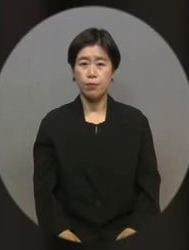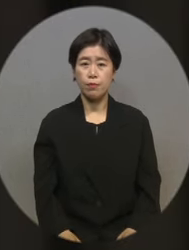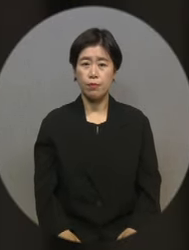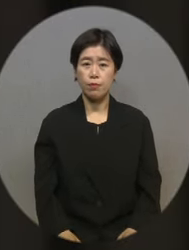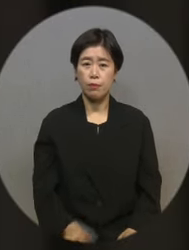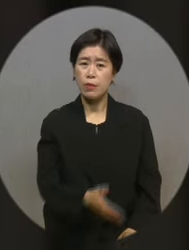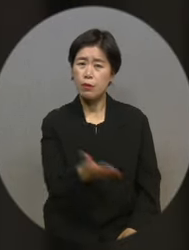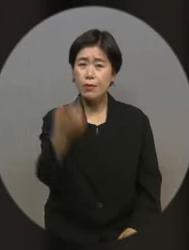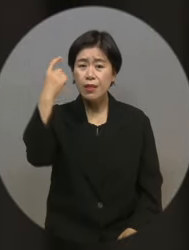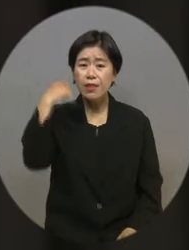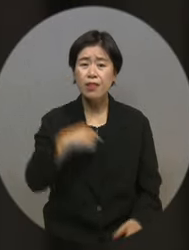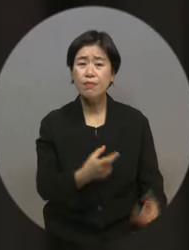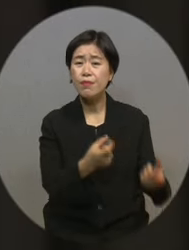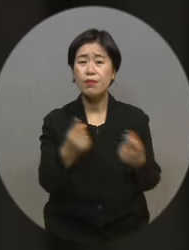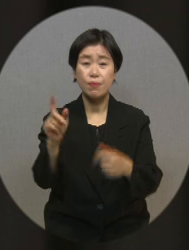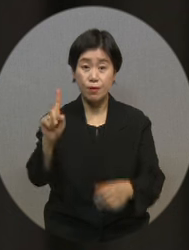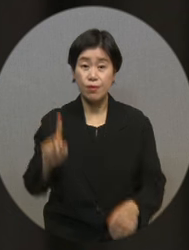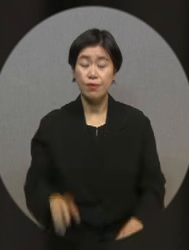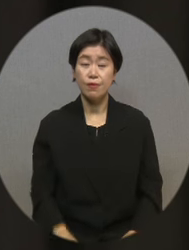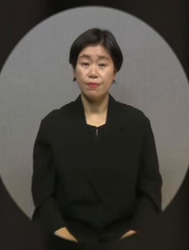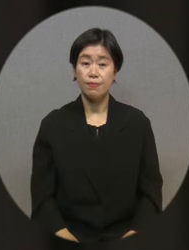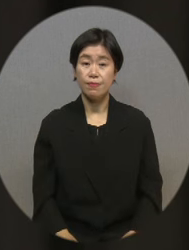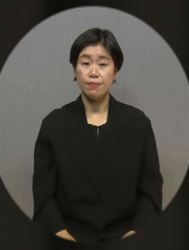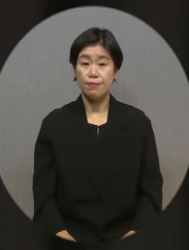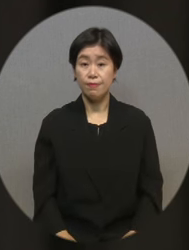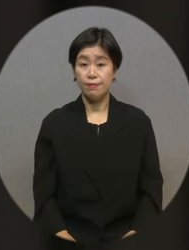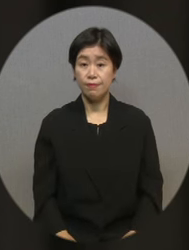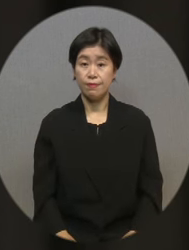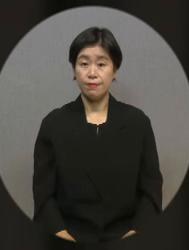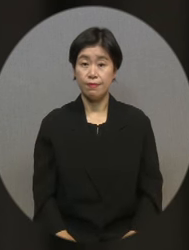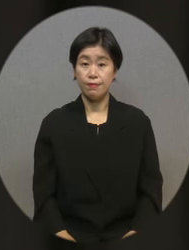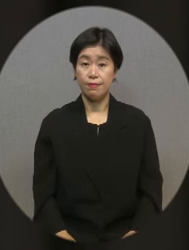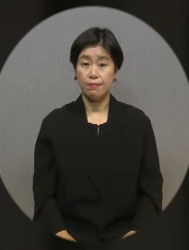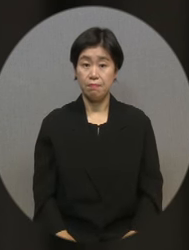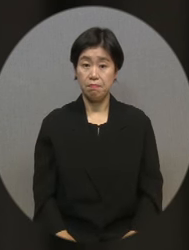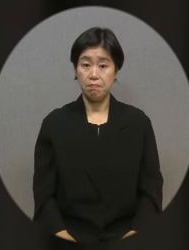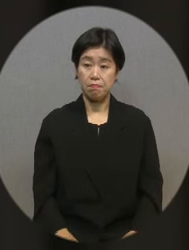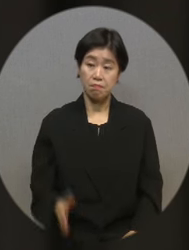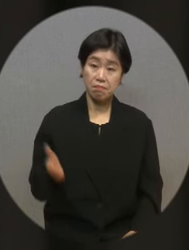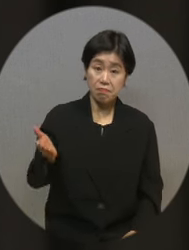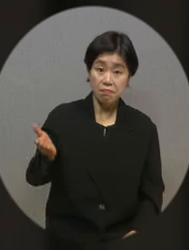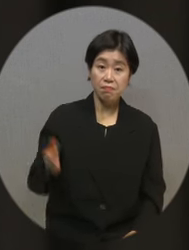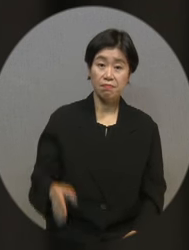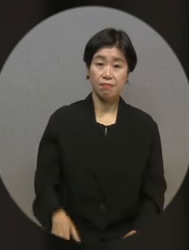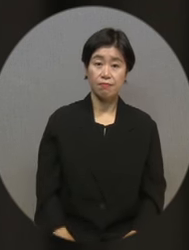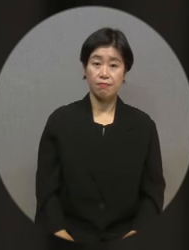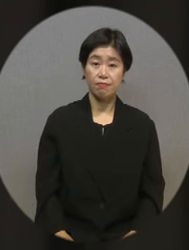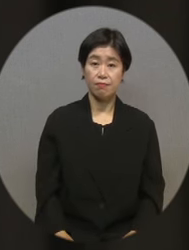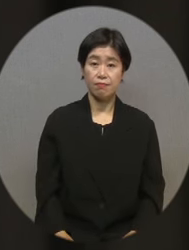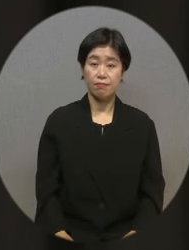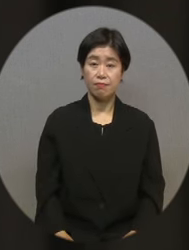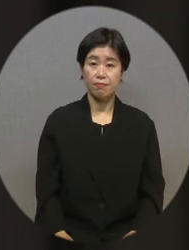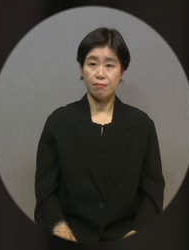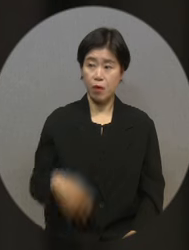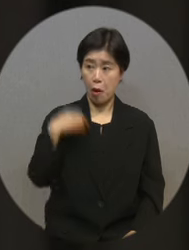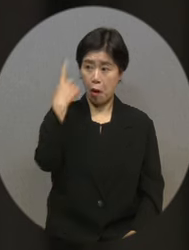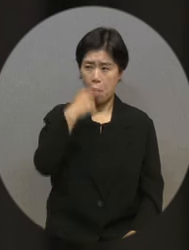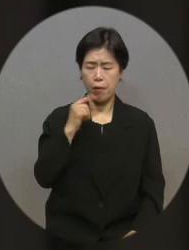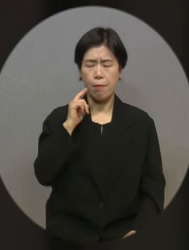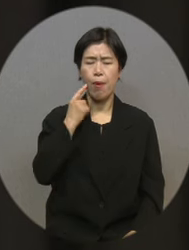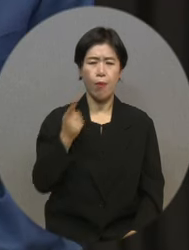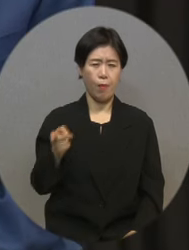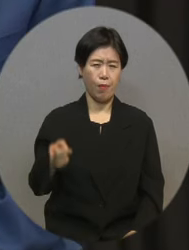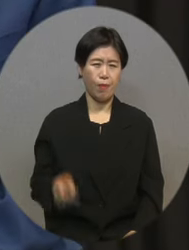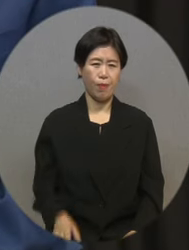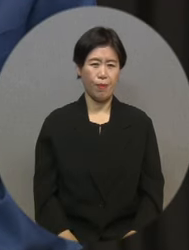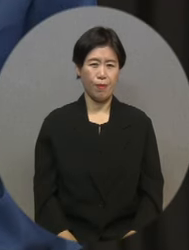느끼실 거예요. 시청자 여러분들께서도 섬이야 의원님 당선인께서 인물이